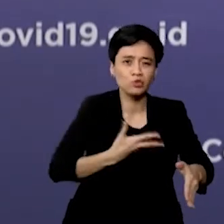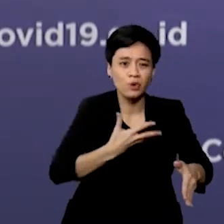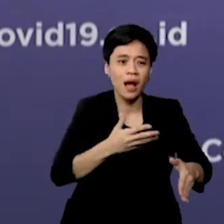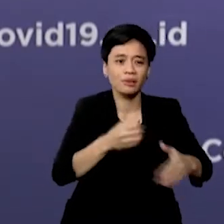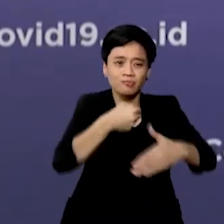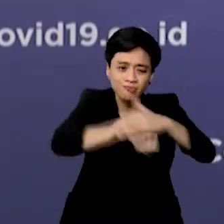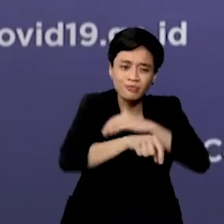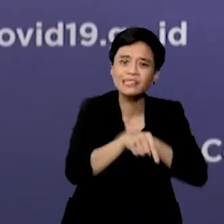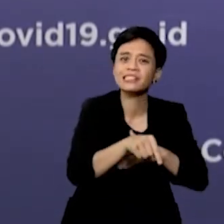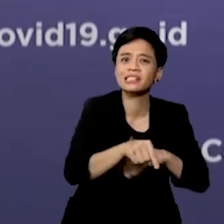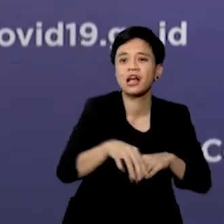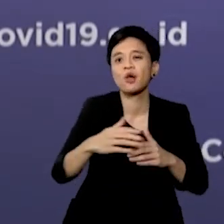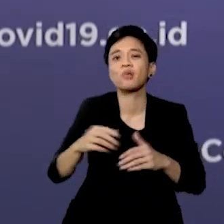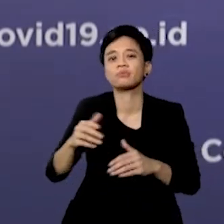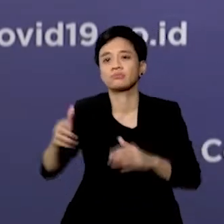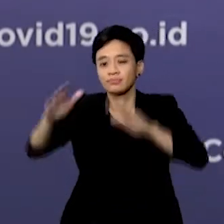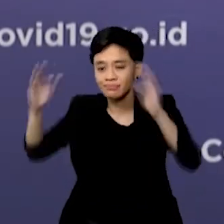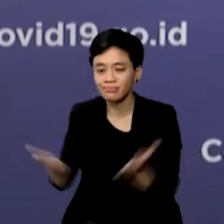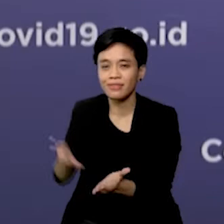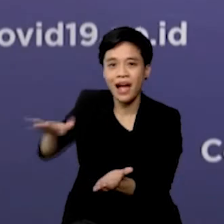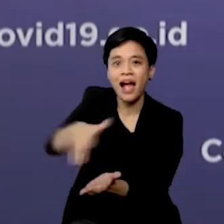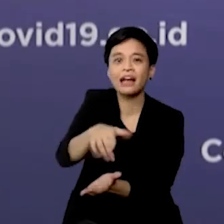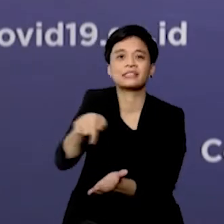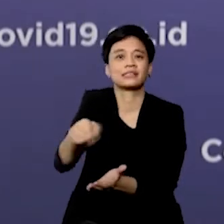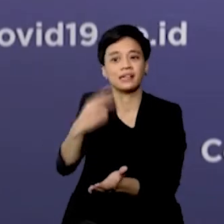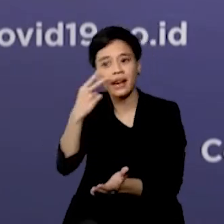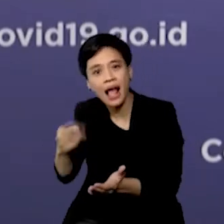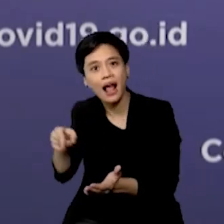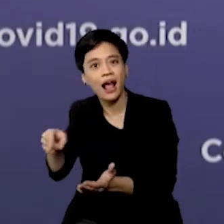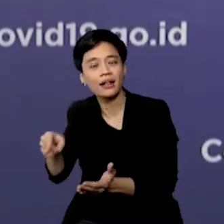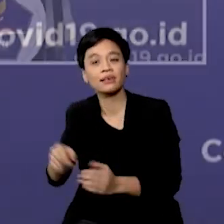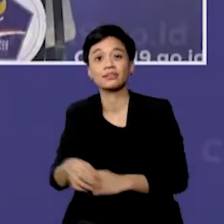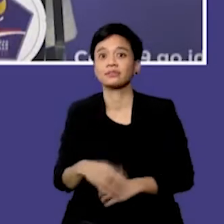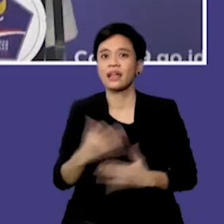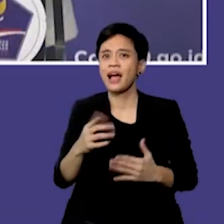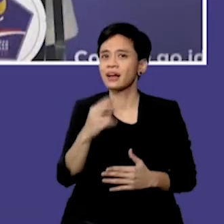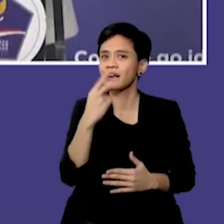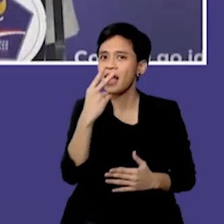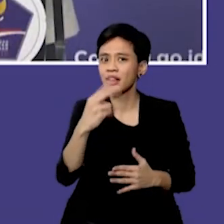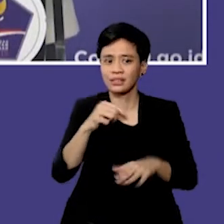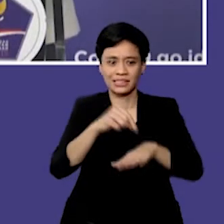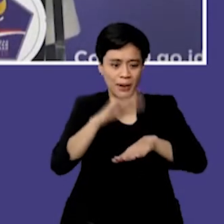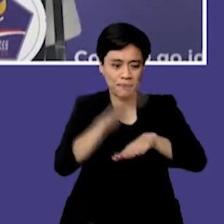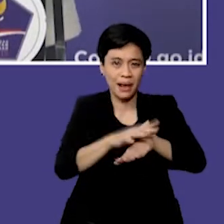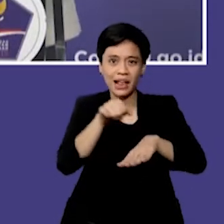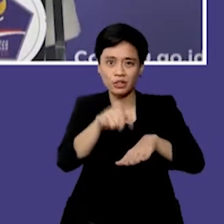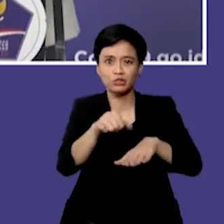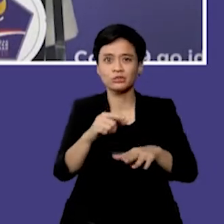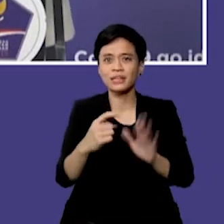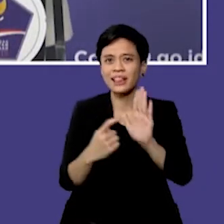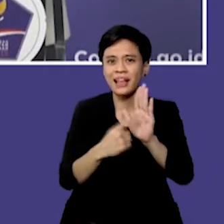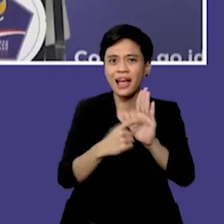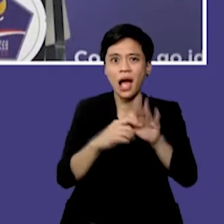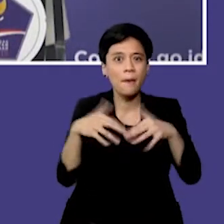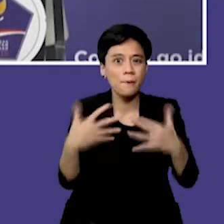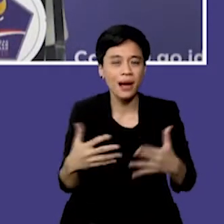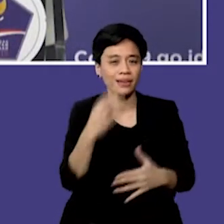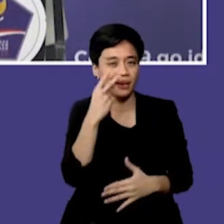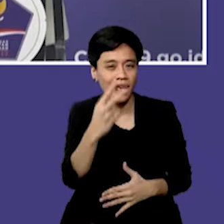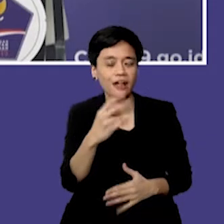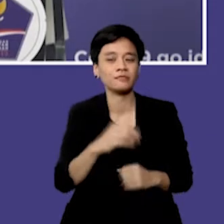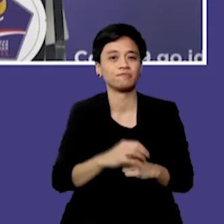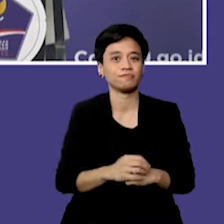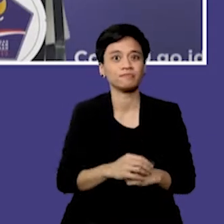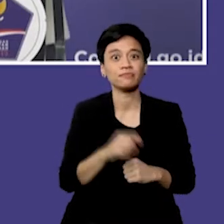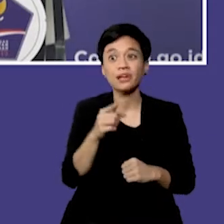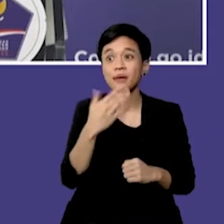air. Waspadai DBD karena penyakit ini punya ciri-ciri sebagai berikut. Gejala DBD tidak langsung muncul, tetapi